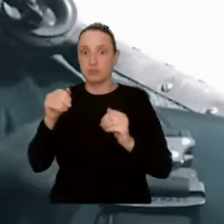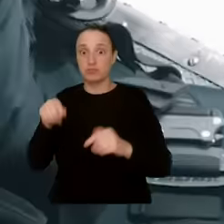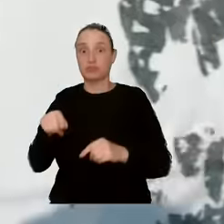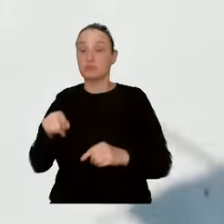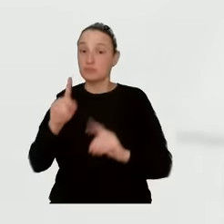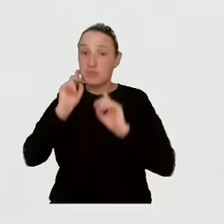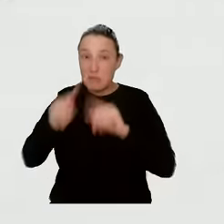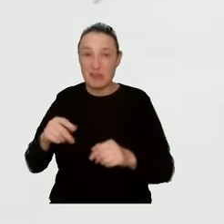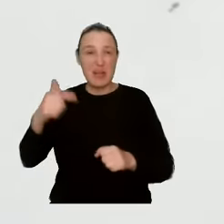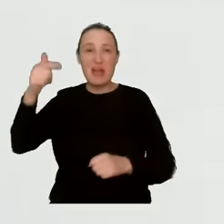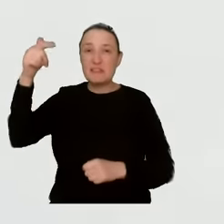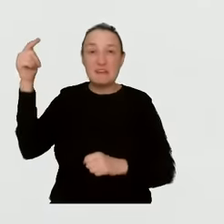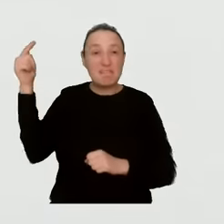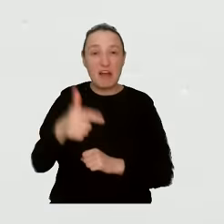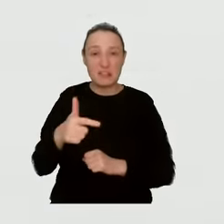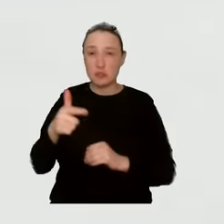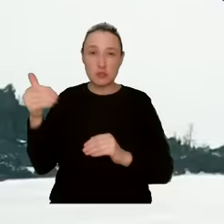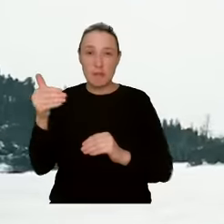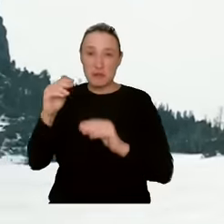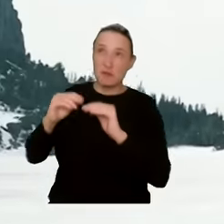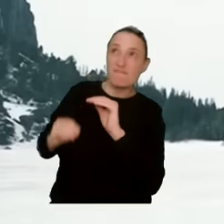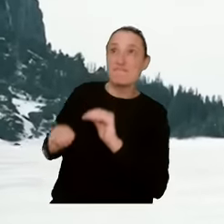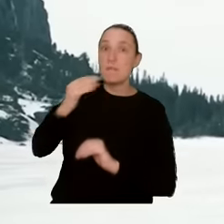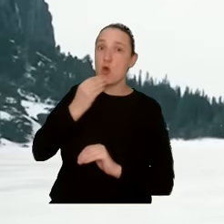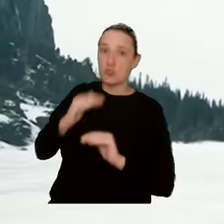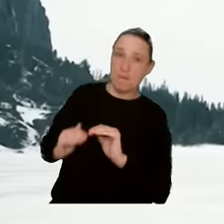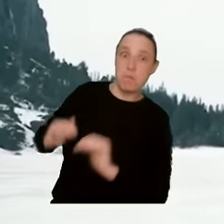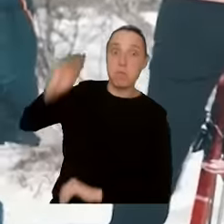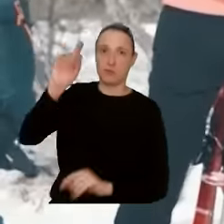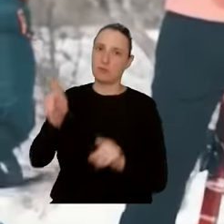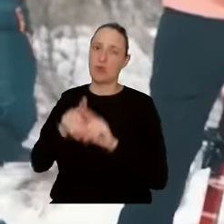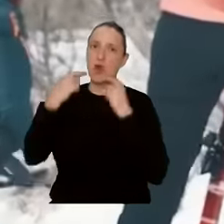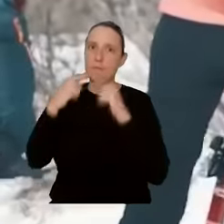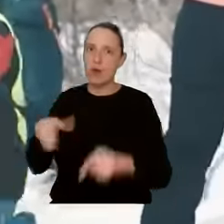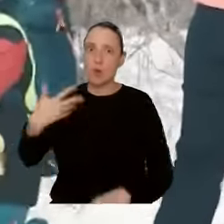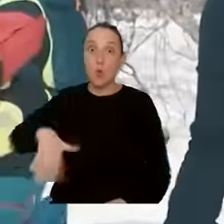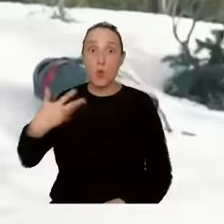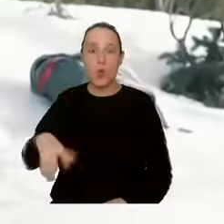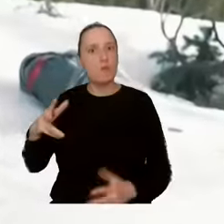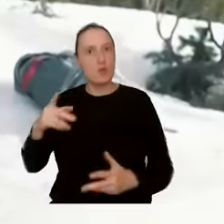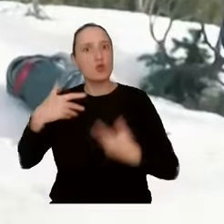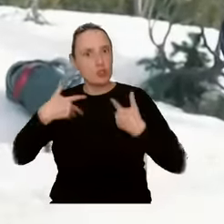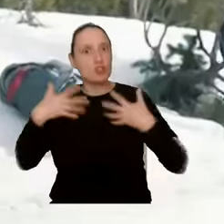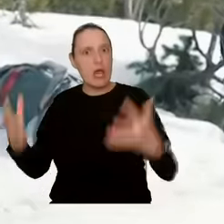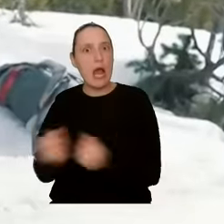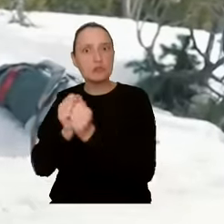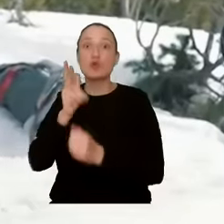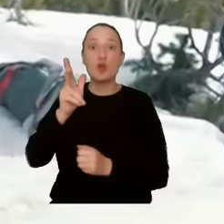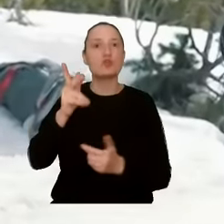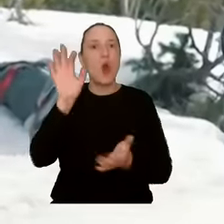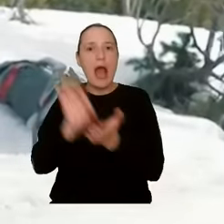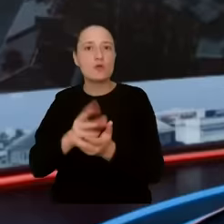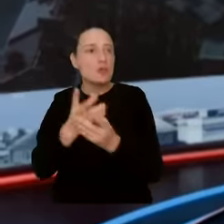to ponad 2000 metrów nad poziomem morza i do tego równie wielka odpowiedzialność, jak ratowanie życia osób poszukiwanych w górach.